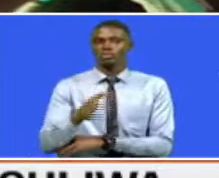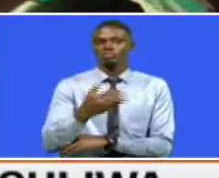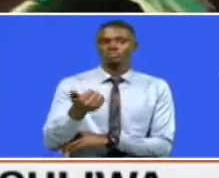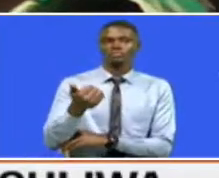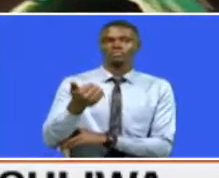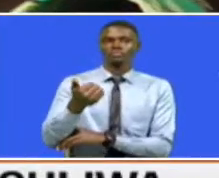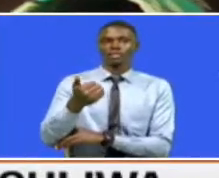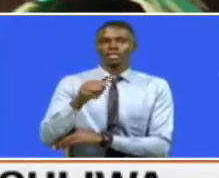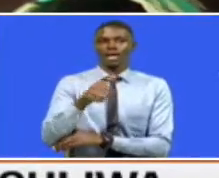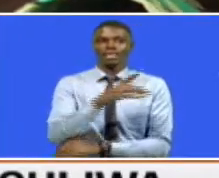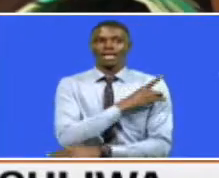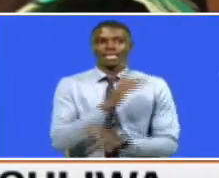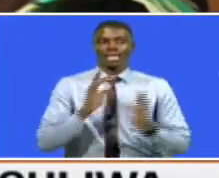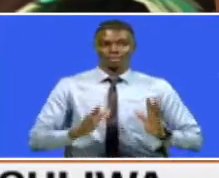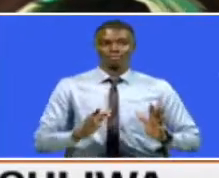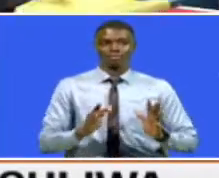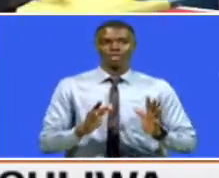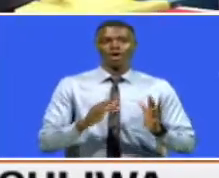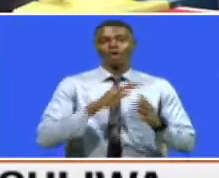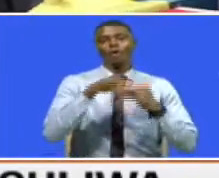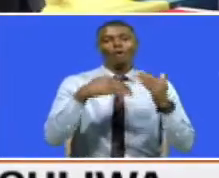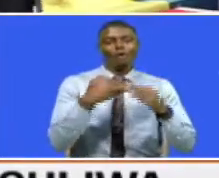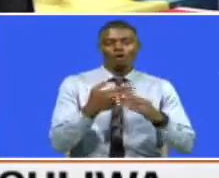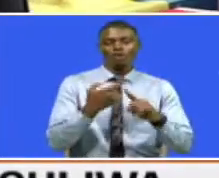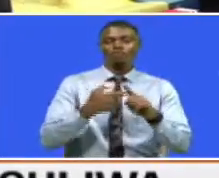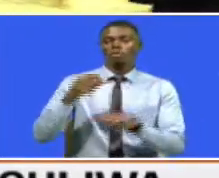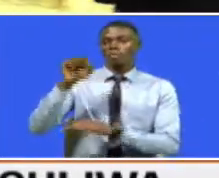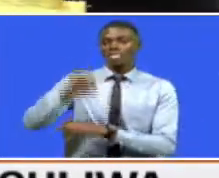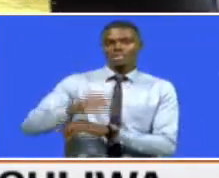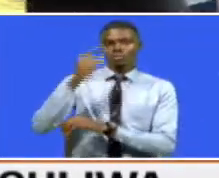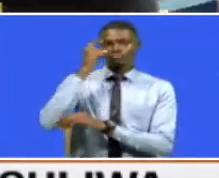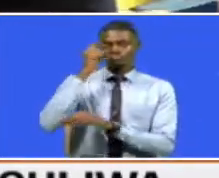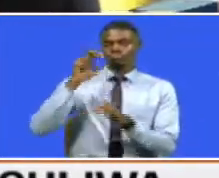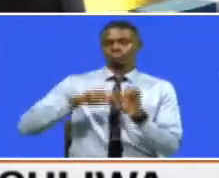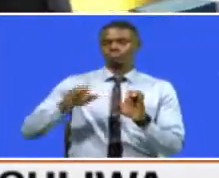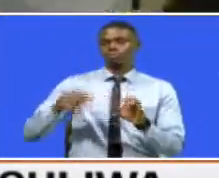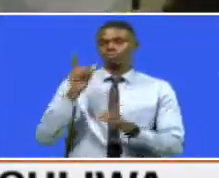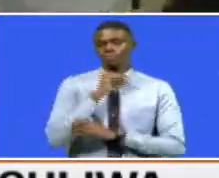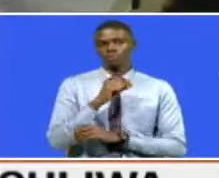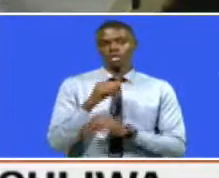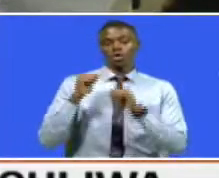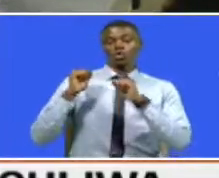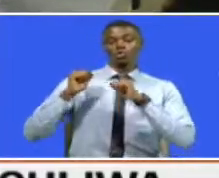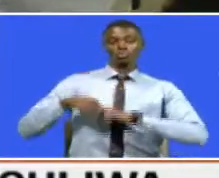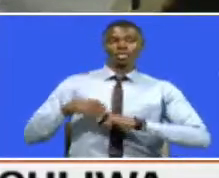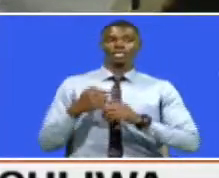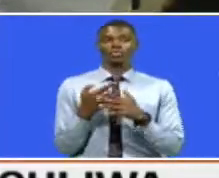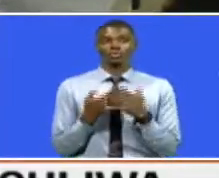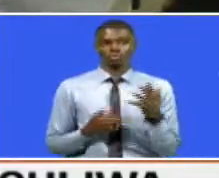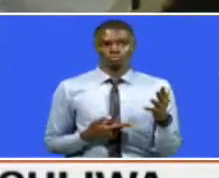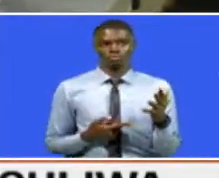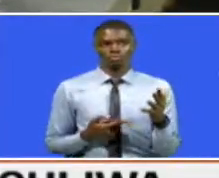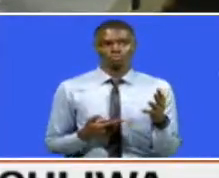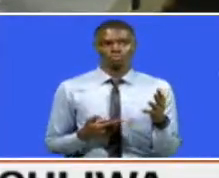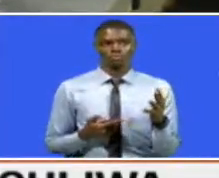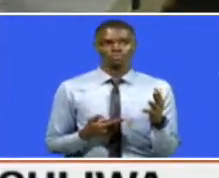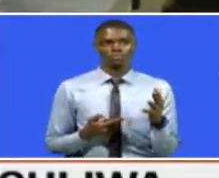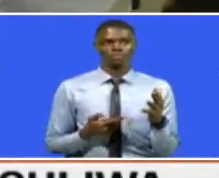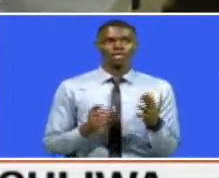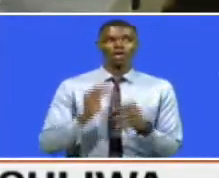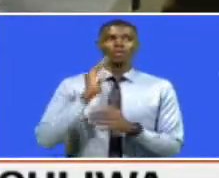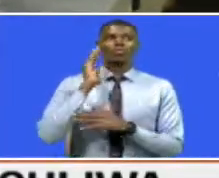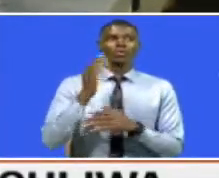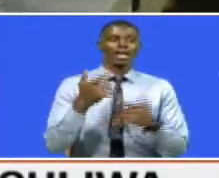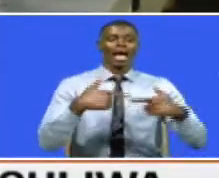na Daktari Ann Ito, wote kutoka Sudan Kusini, kujiangua. We agree that we will let